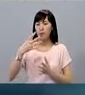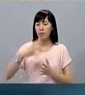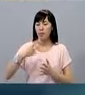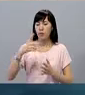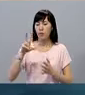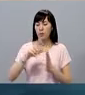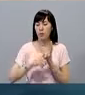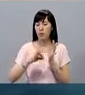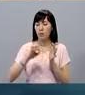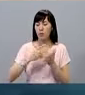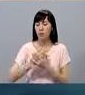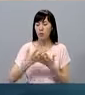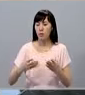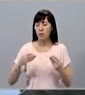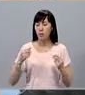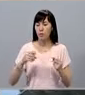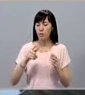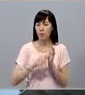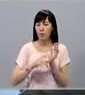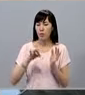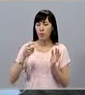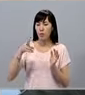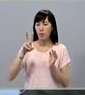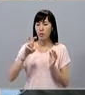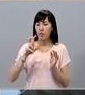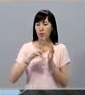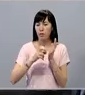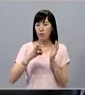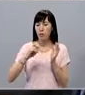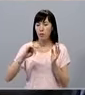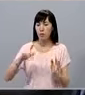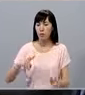тонн продукции на сумму 7 миллиардов 800 миллионов тенге